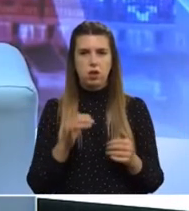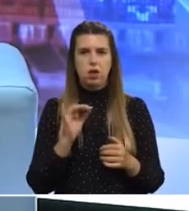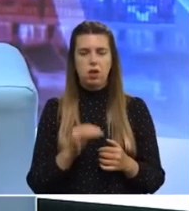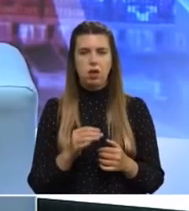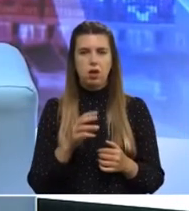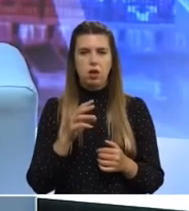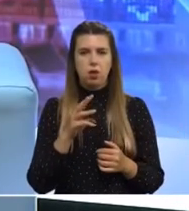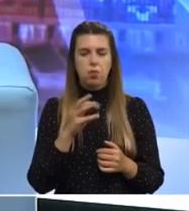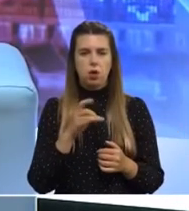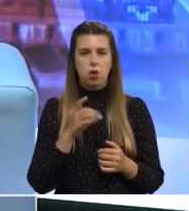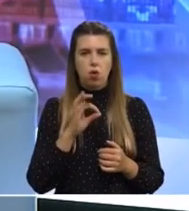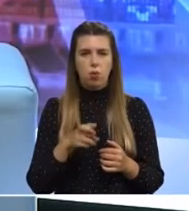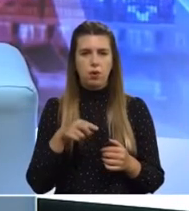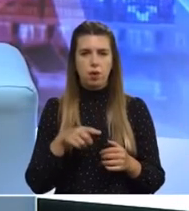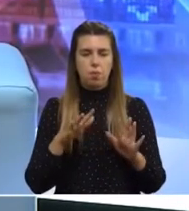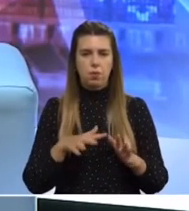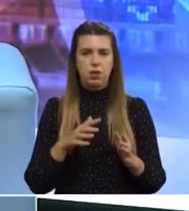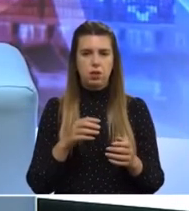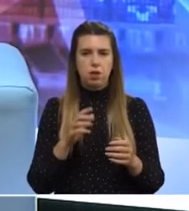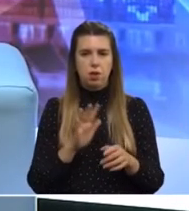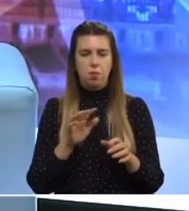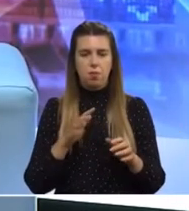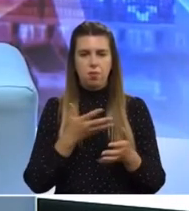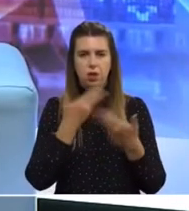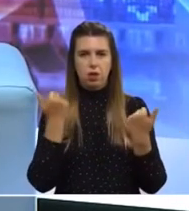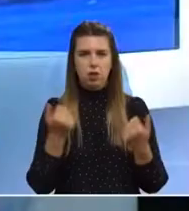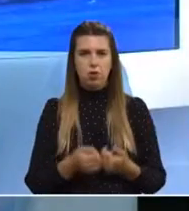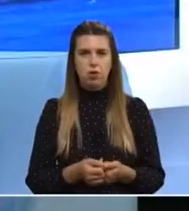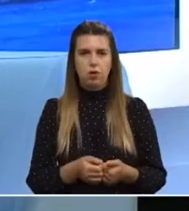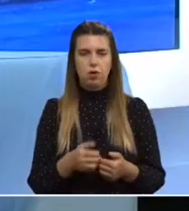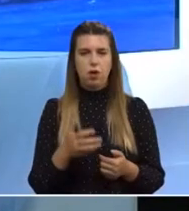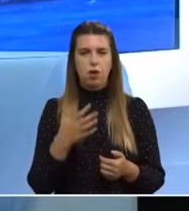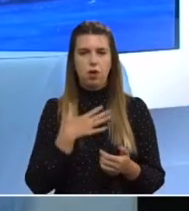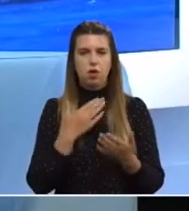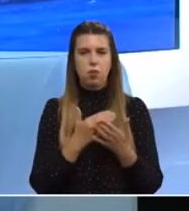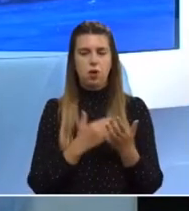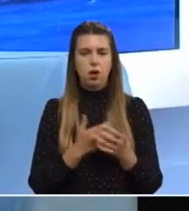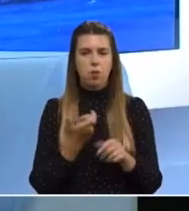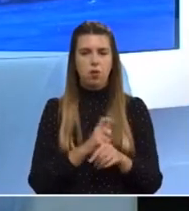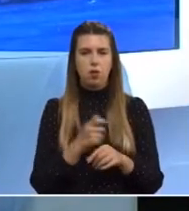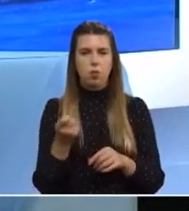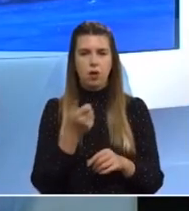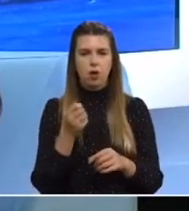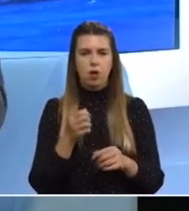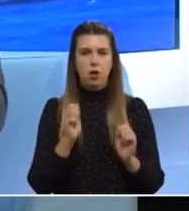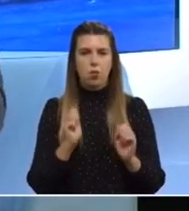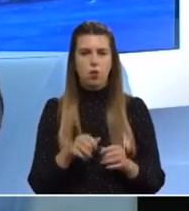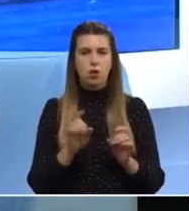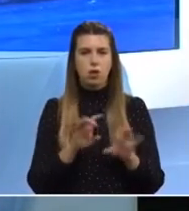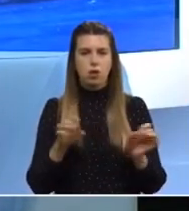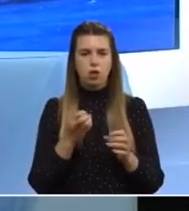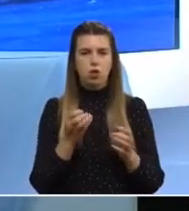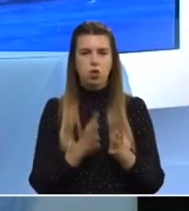И, естественно, микробам уже там не место становится. Как жаль, что программа наша такая небольшая, не удастся раскрыть вот